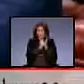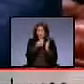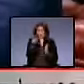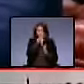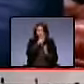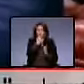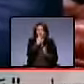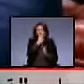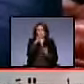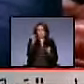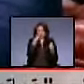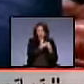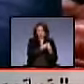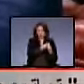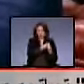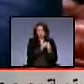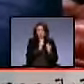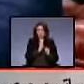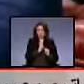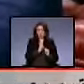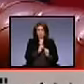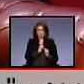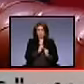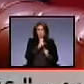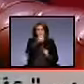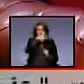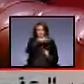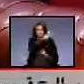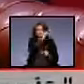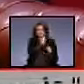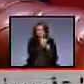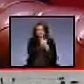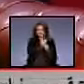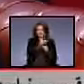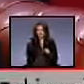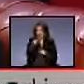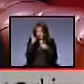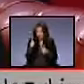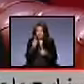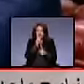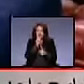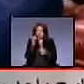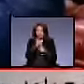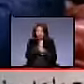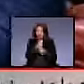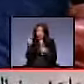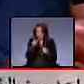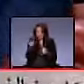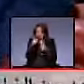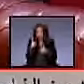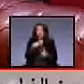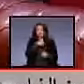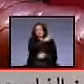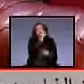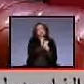المناخ الصحي العام كده بيديك أنت يعني أخرج أنا على طول بقى على طول. ما يبقوا متصاحبين أخرج أنا بقى على طول طبعا